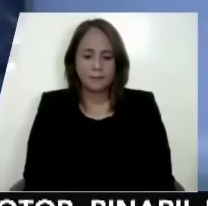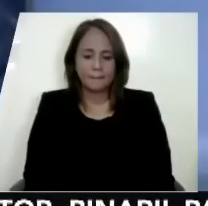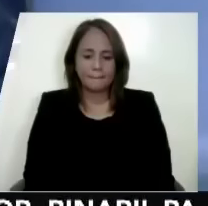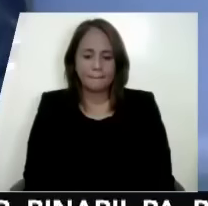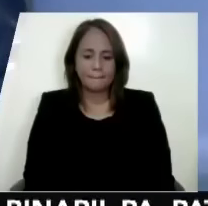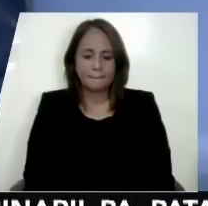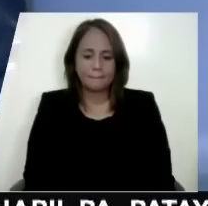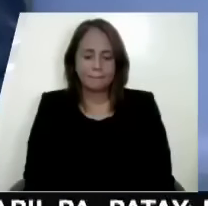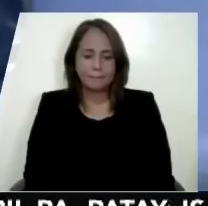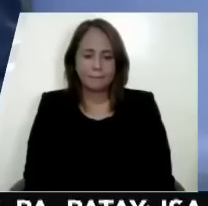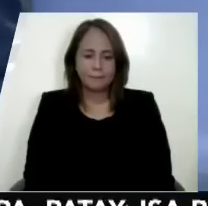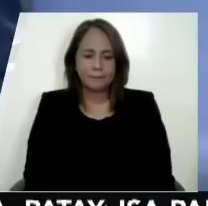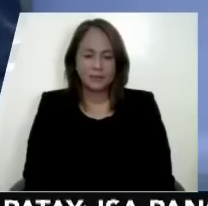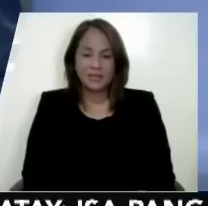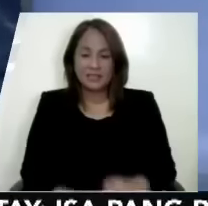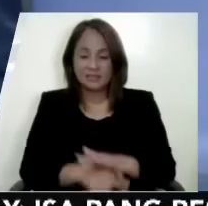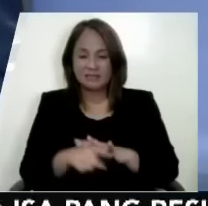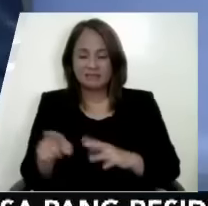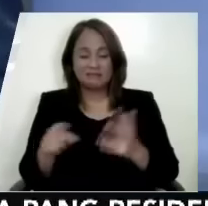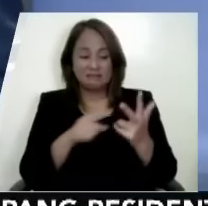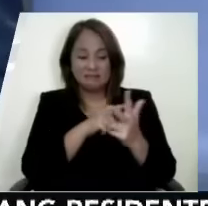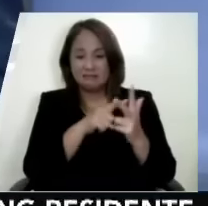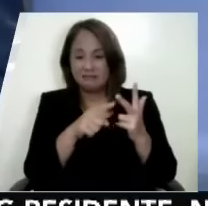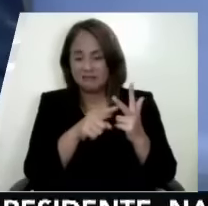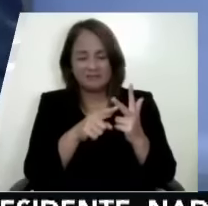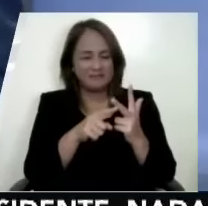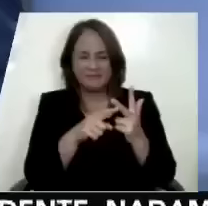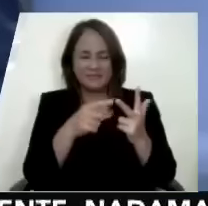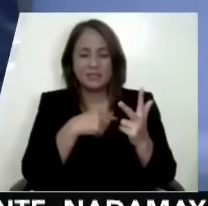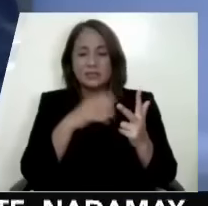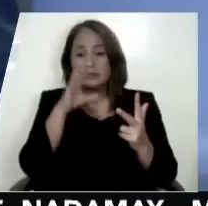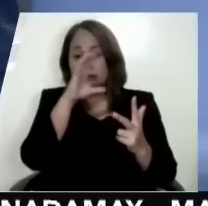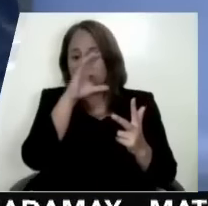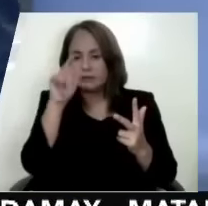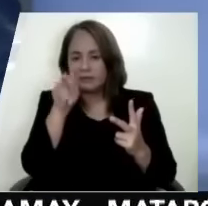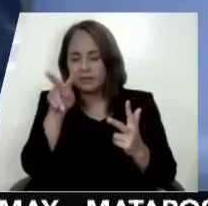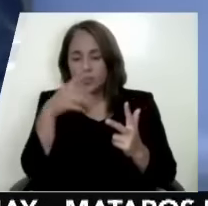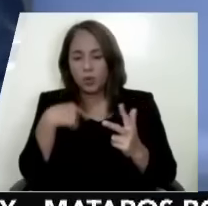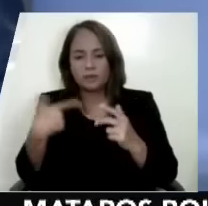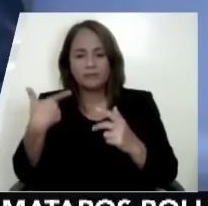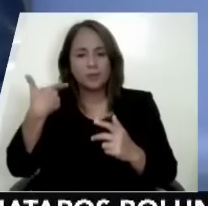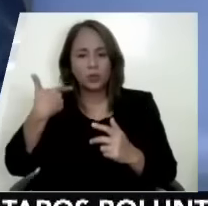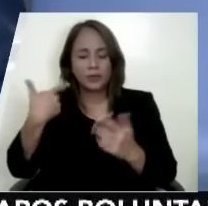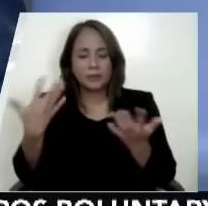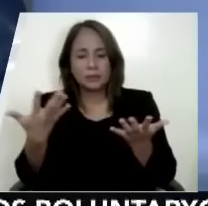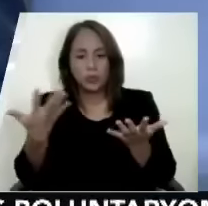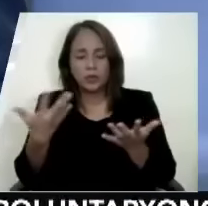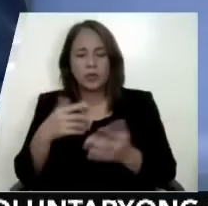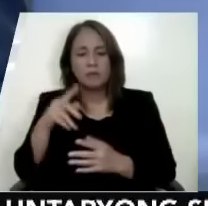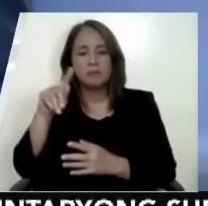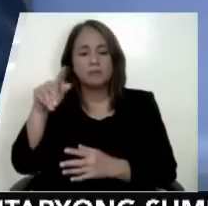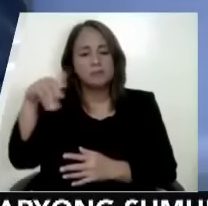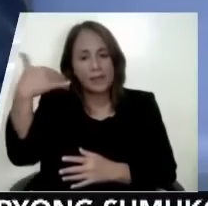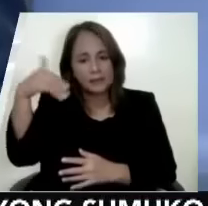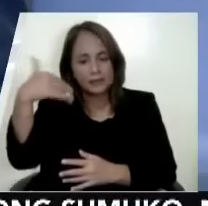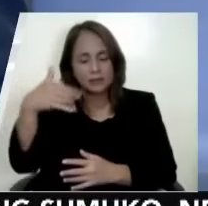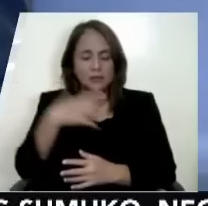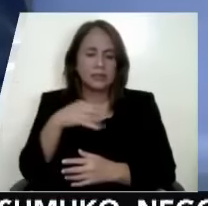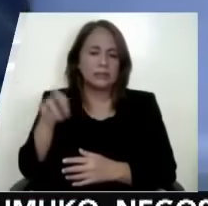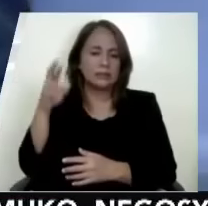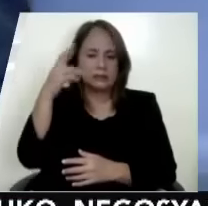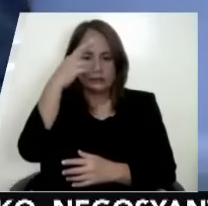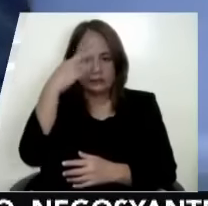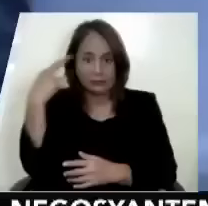walang takas ang tatlong suspect sa nahulicam na serye ng holdapan sa Pasig at Rizal dalawa sa kanila Menor De Edad na inereklamo